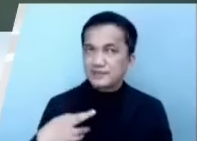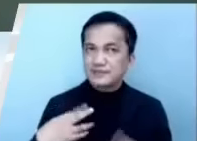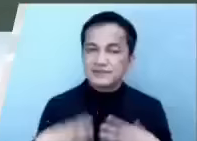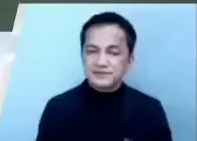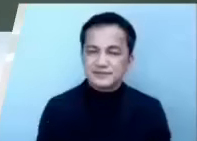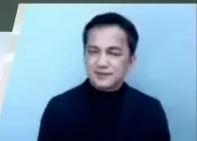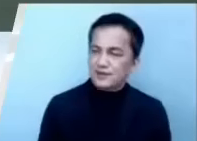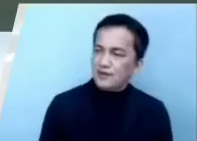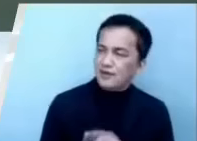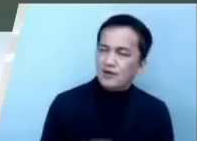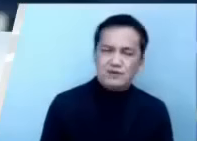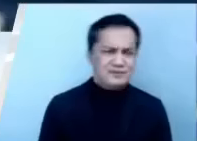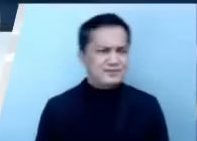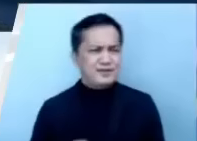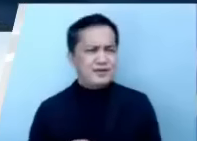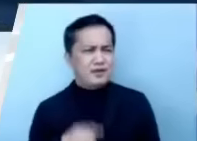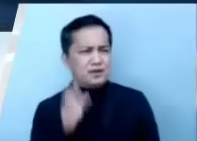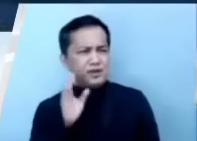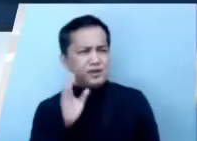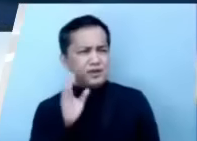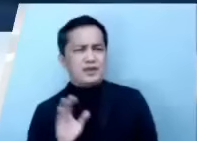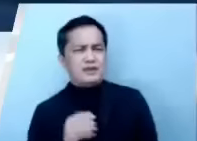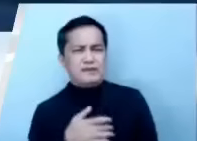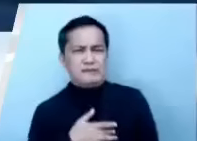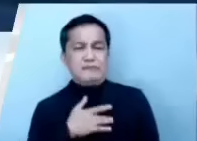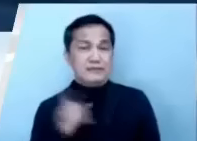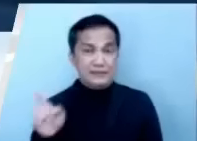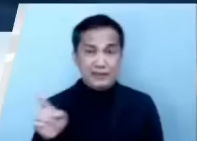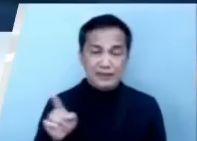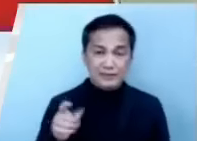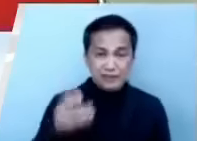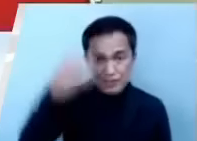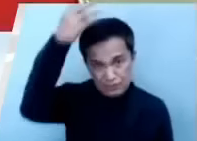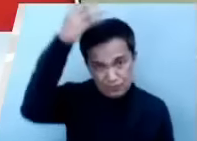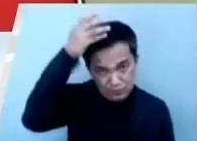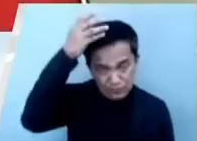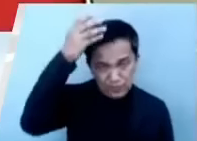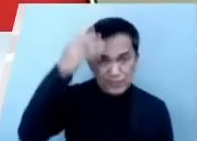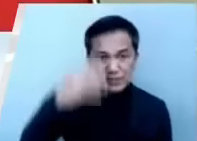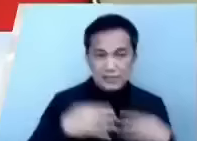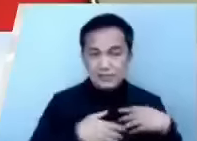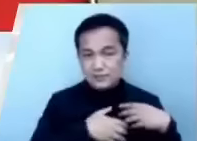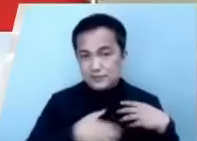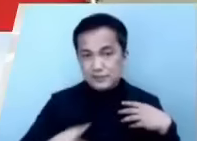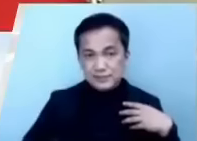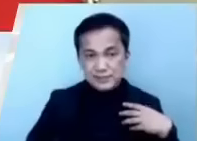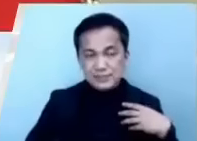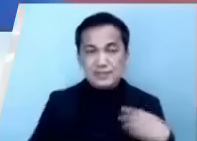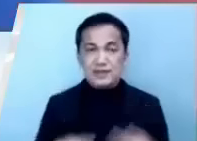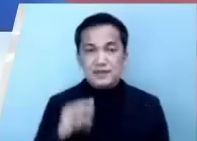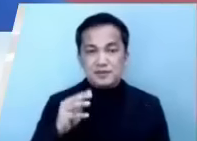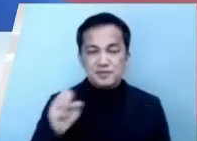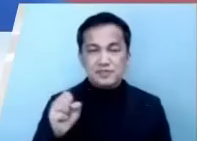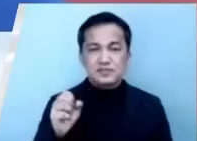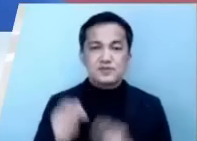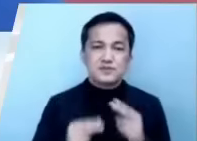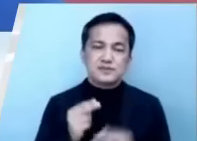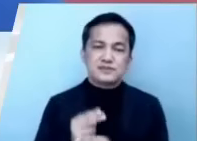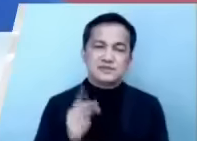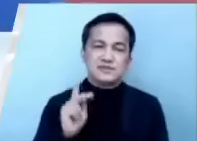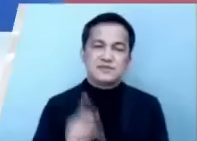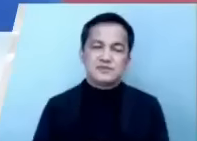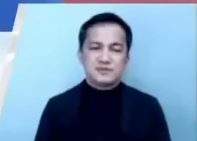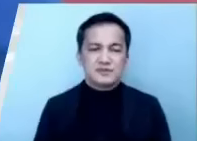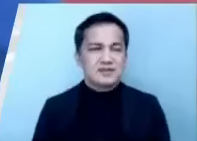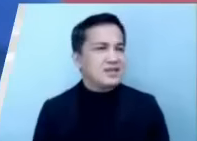rin daw para sa kanya na suot na niya ang corona at sash ng Miss Universe Philippines. It still haven't sunk in